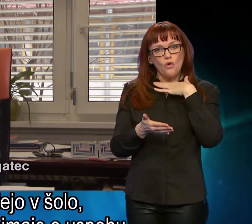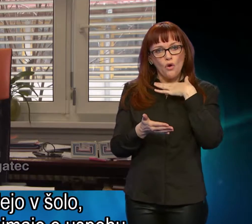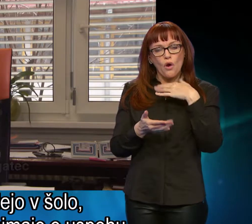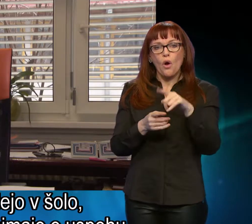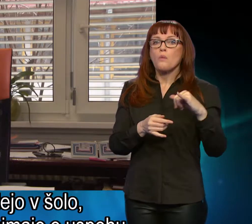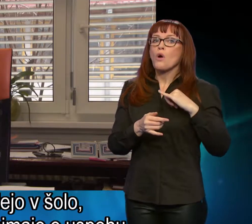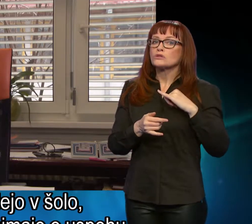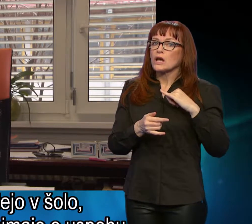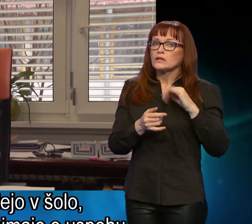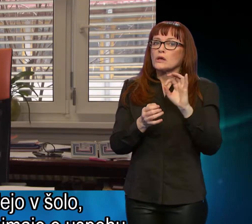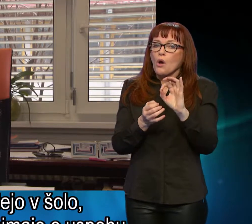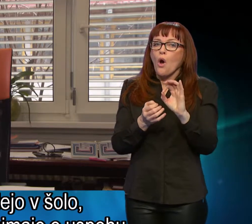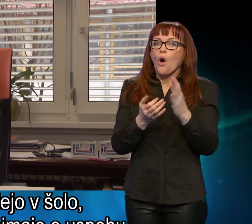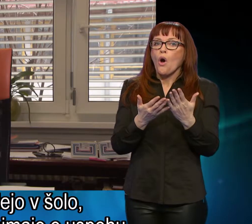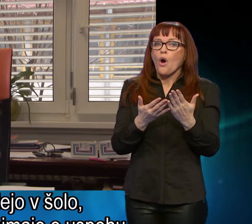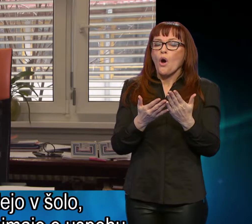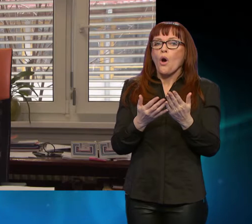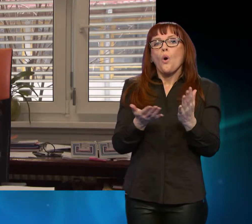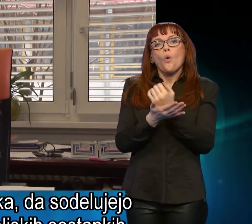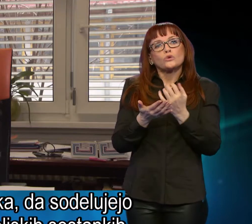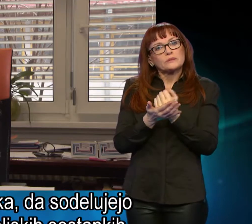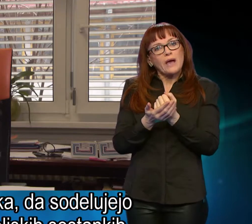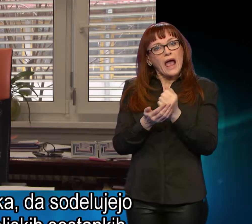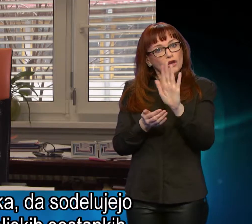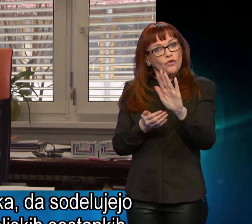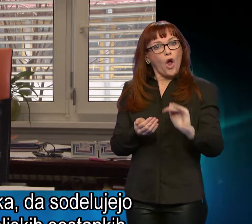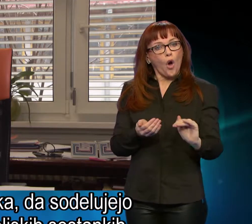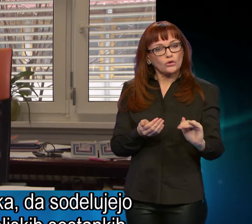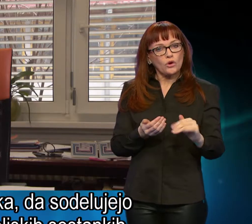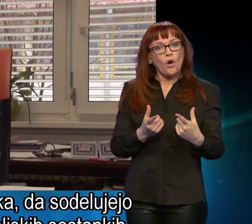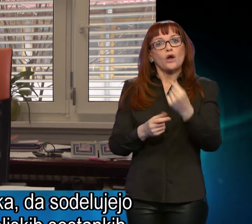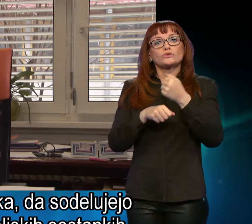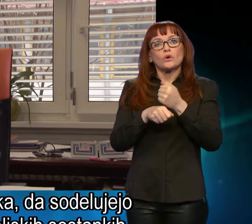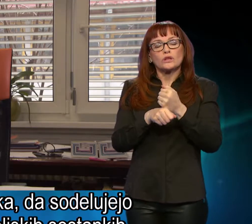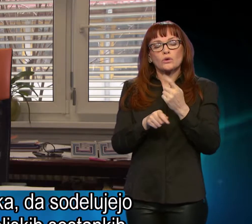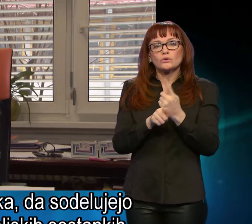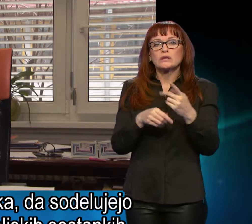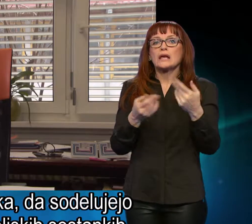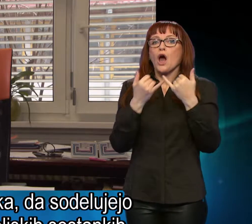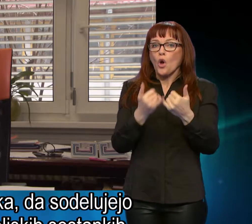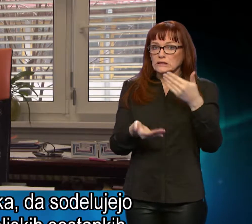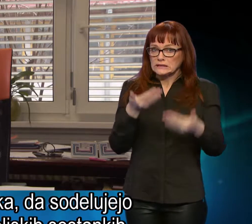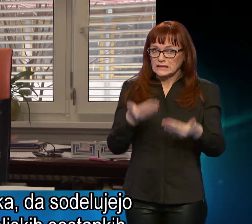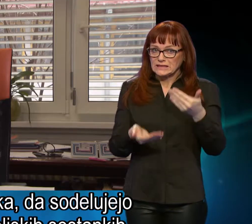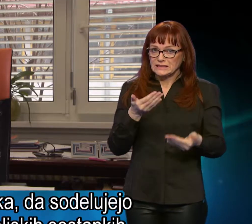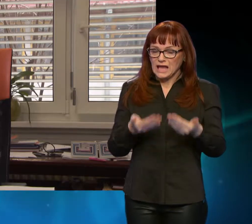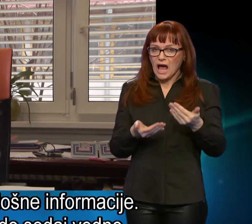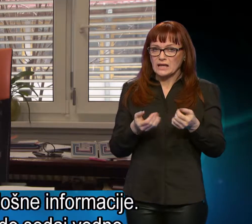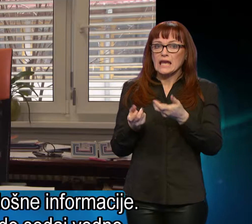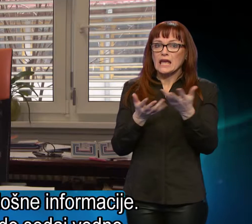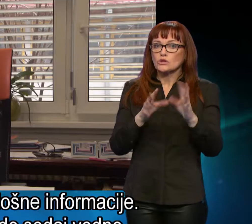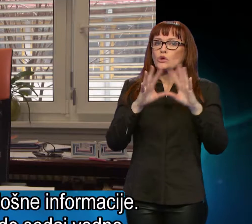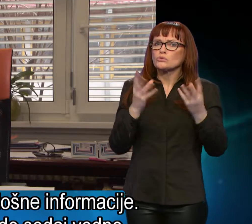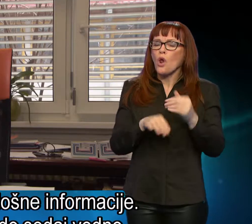se pozanimajo o uspehu svojega otroka, da sodelujejo tudi na roditeljskih sestankih, kjer so